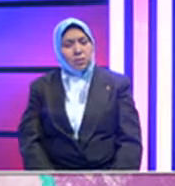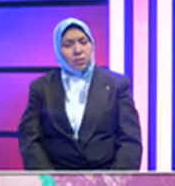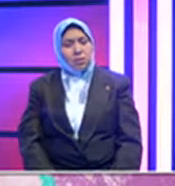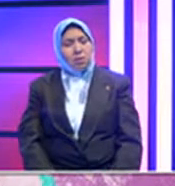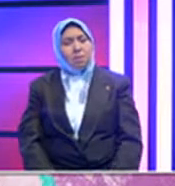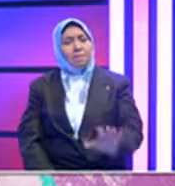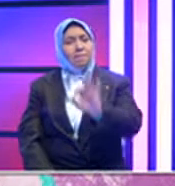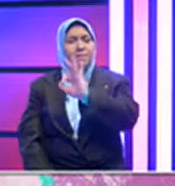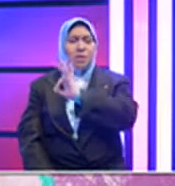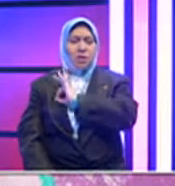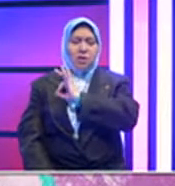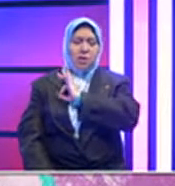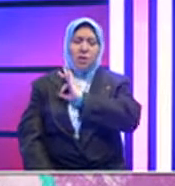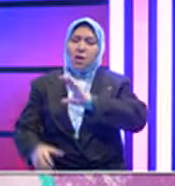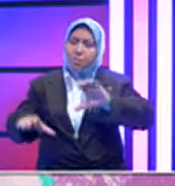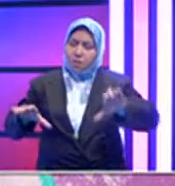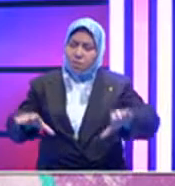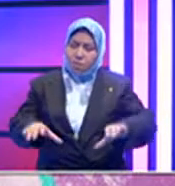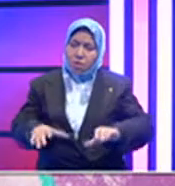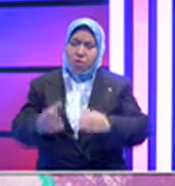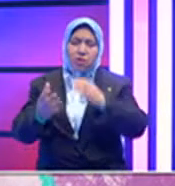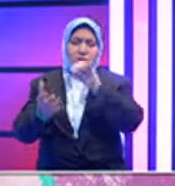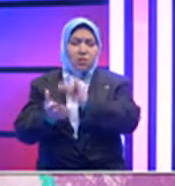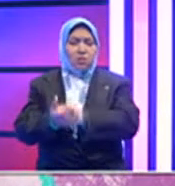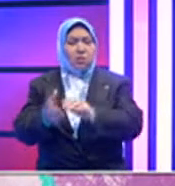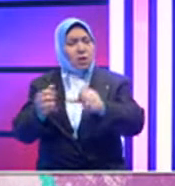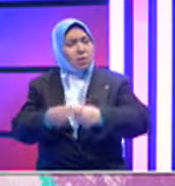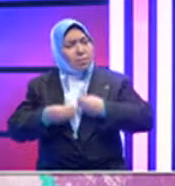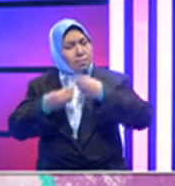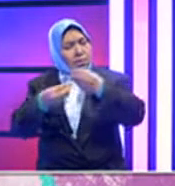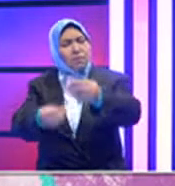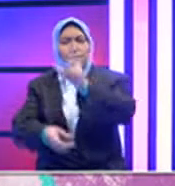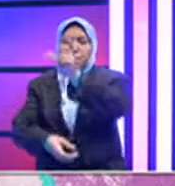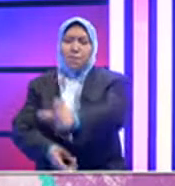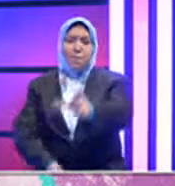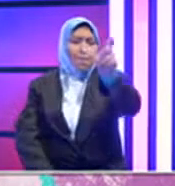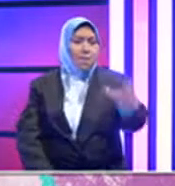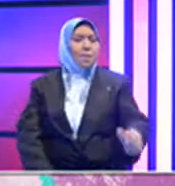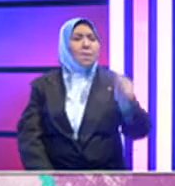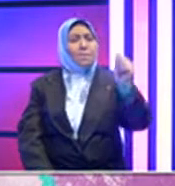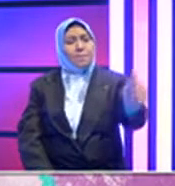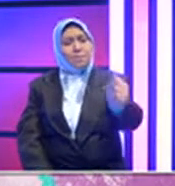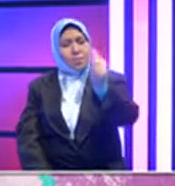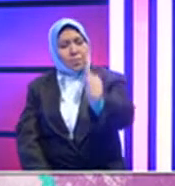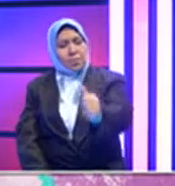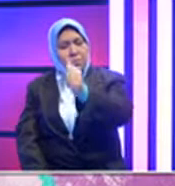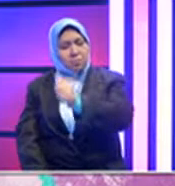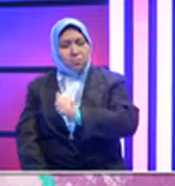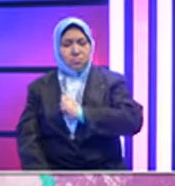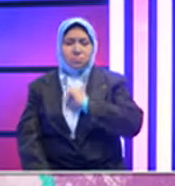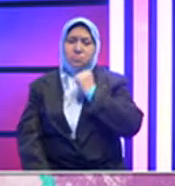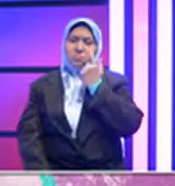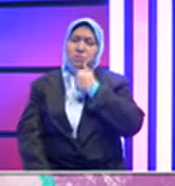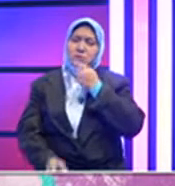I wanna one boy level Kuingin